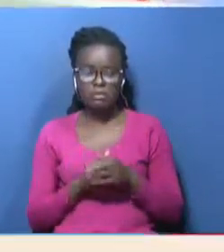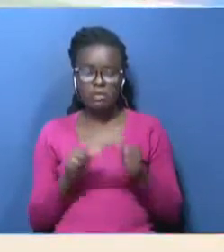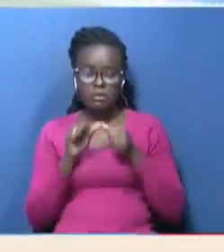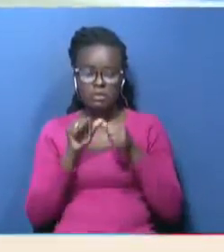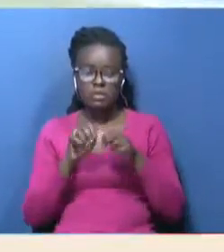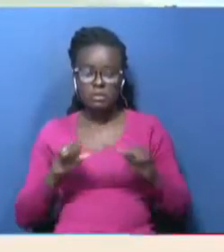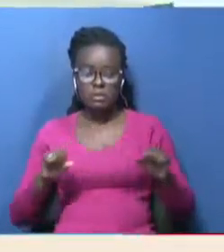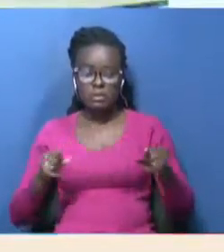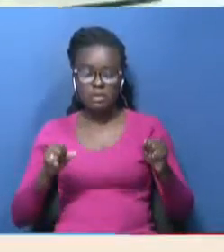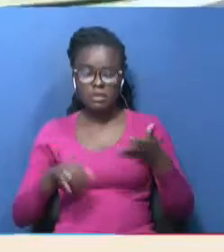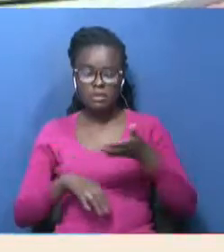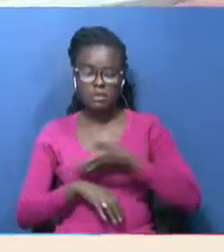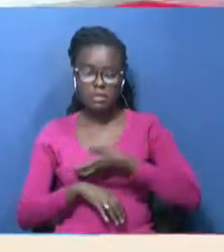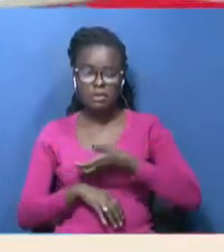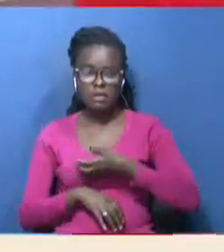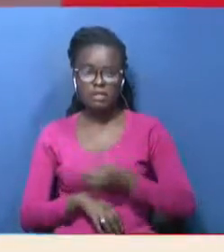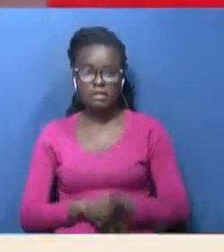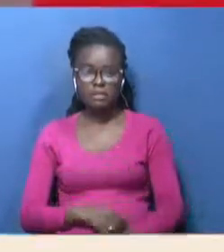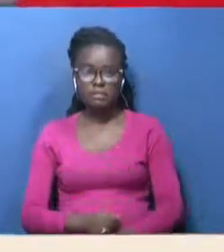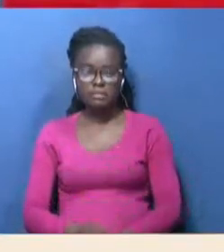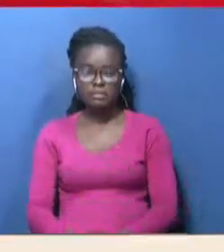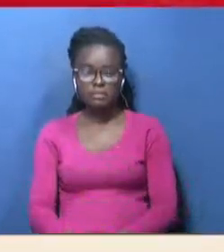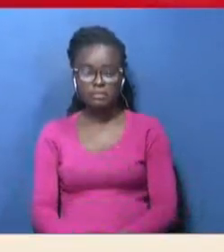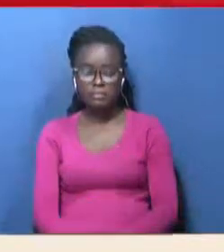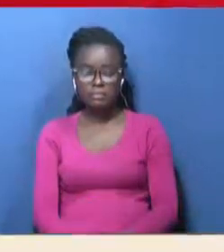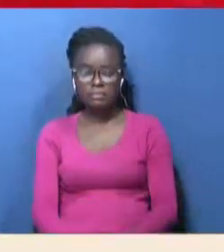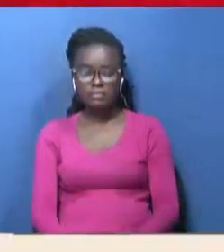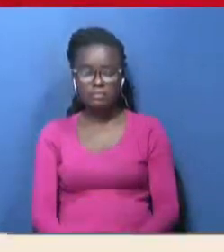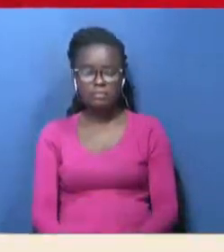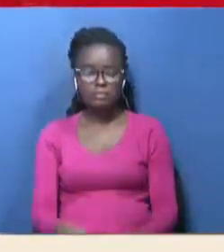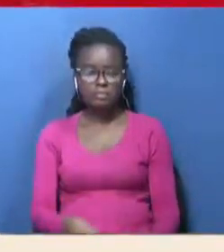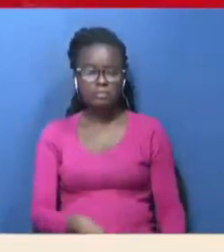mbere na mutamburuko witu wa mohoro.